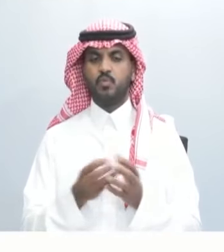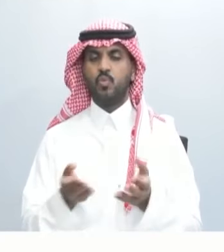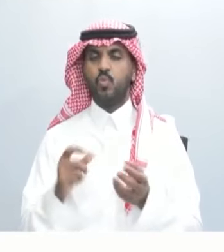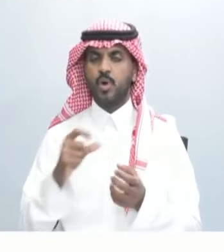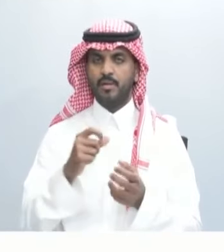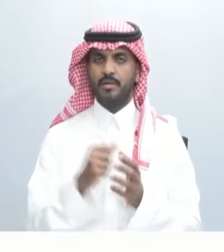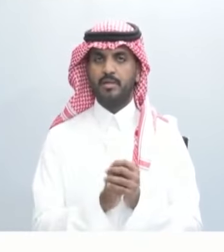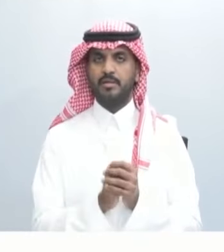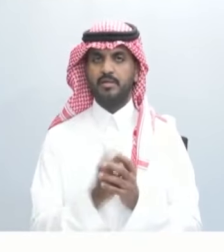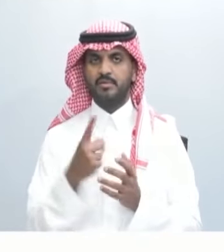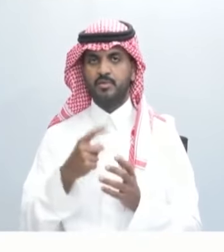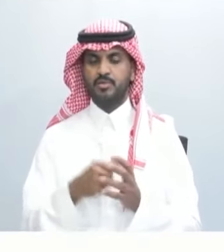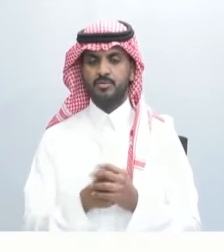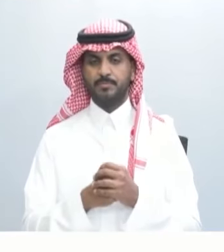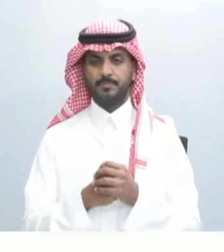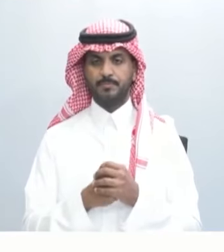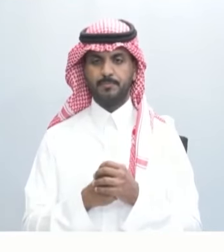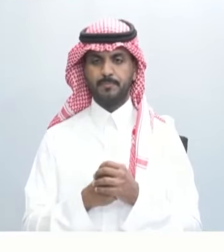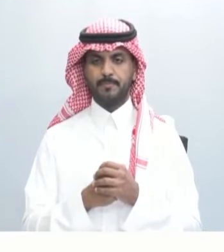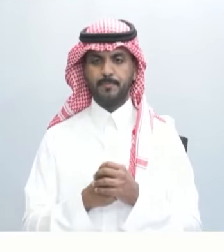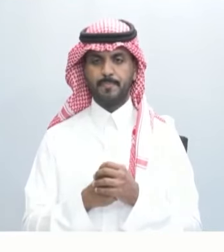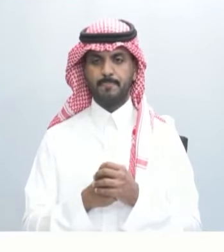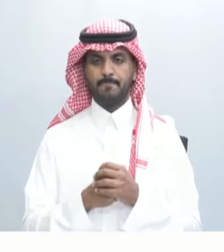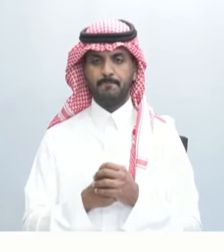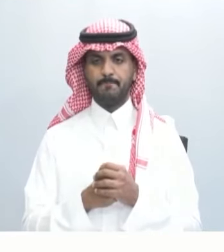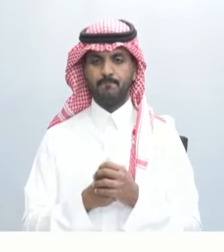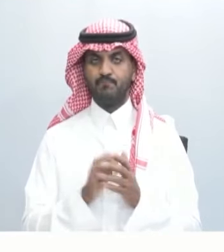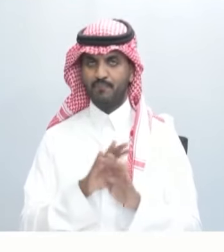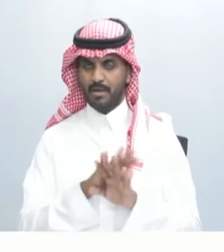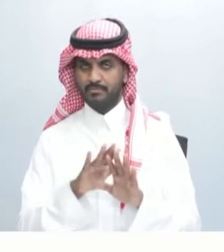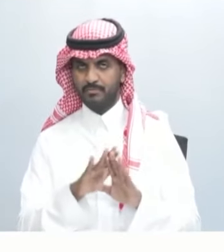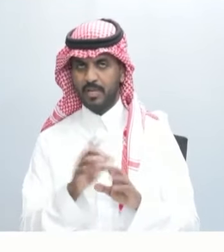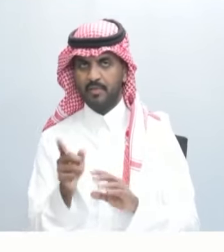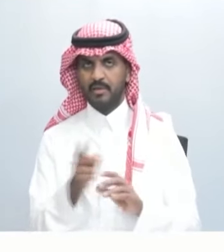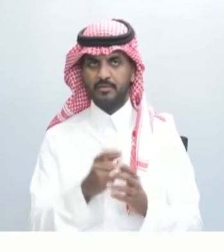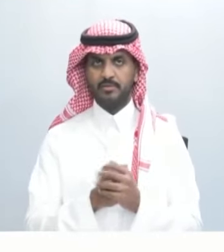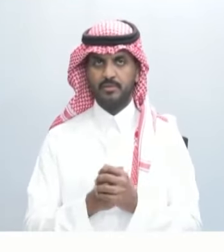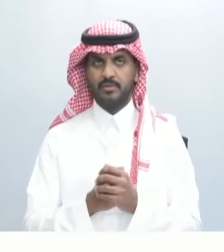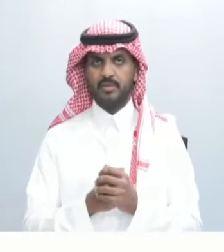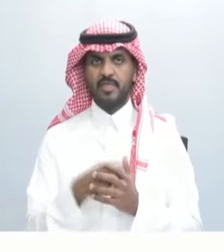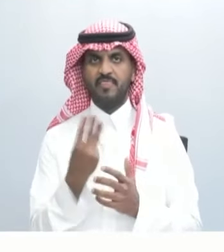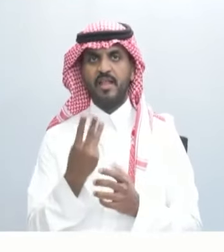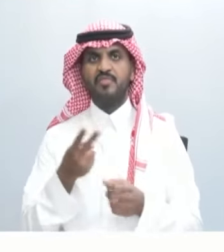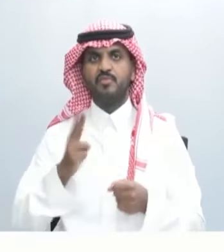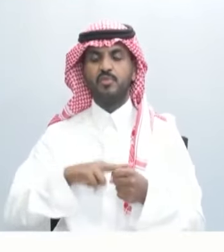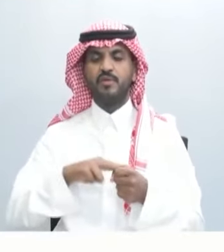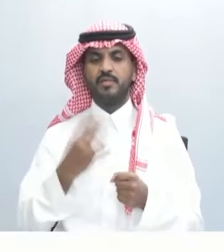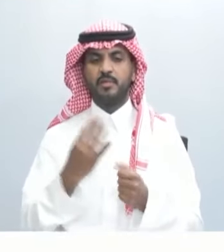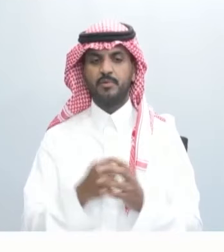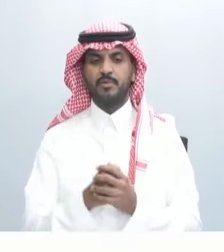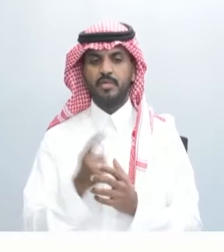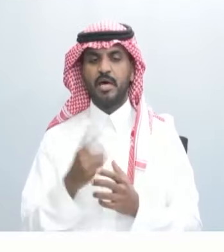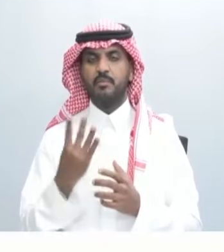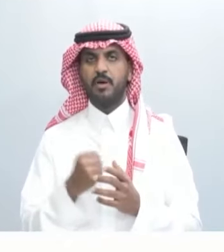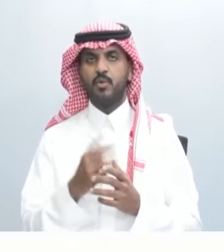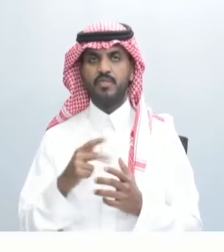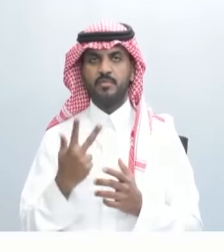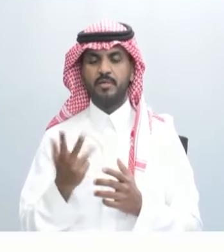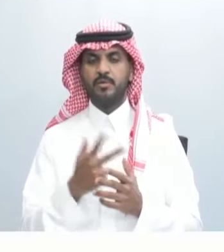واثنا عشر فقط على هذا الخط لدينا ثلاث مضاعفات للاربعه هي اربعه